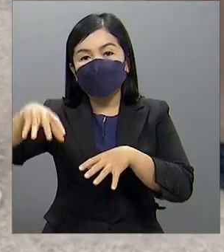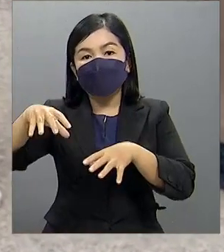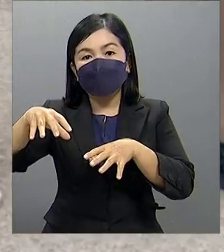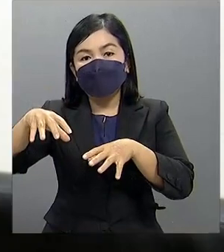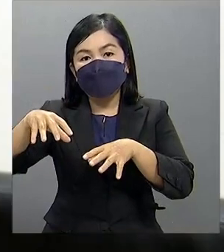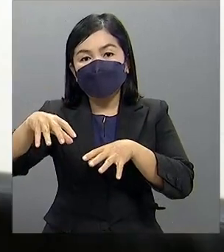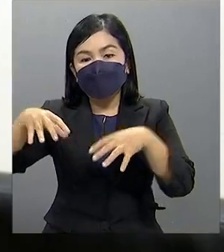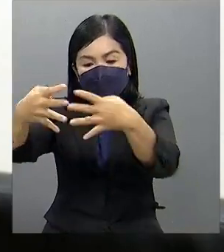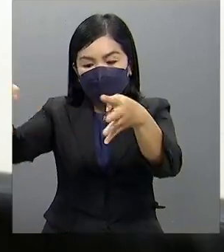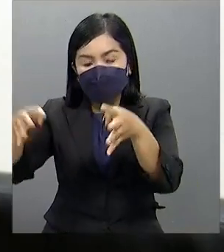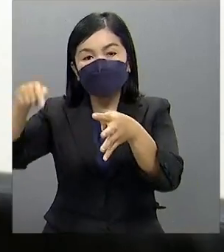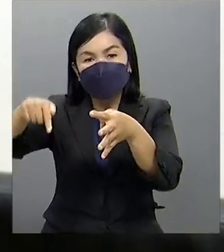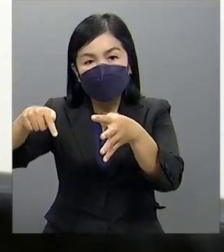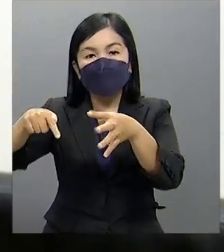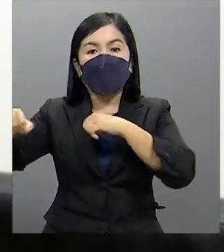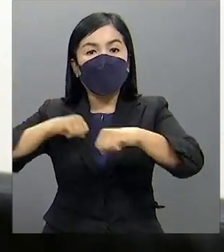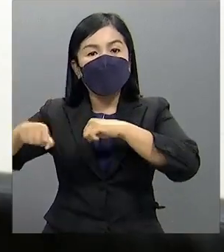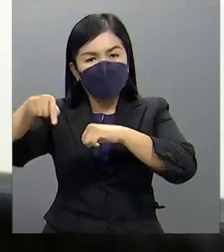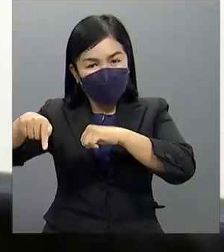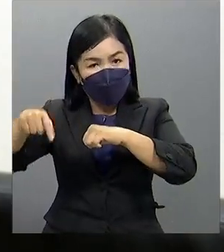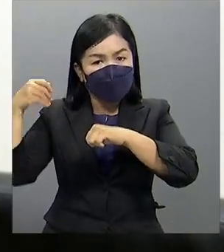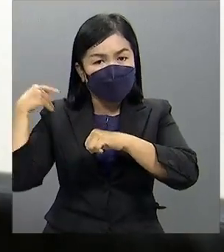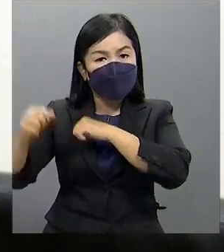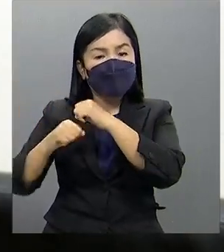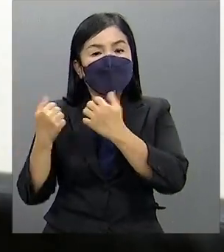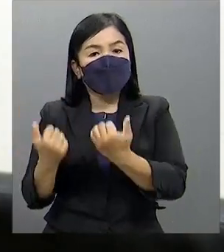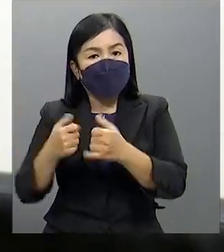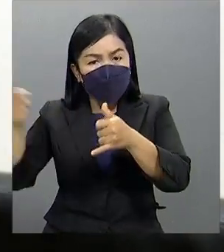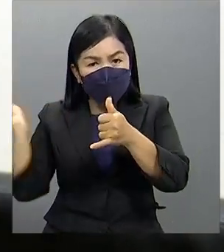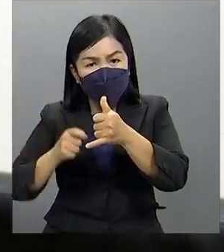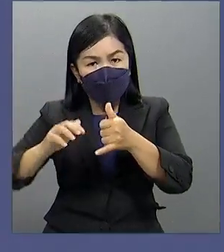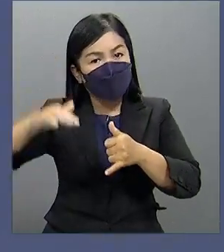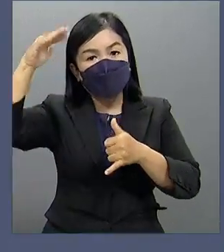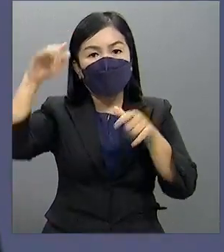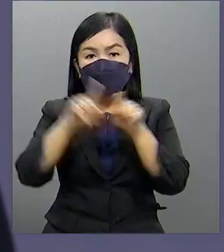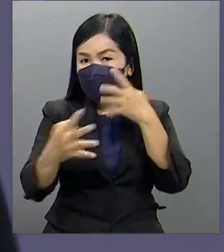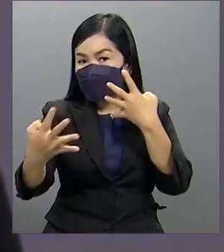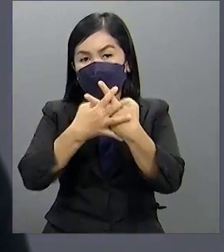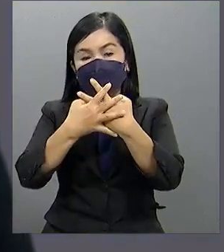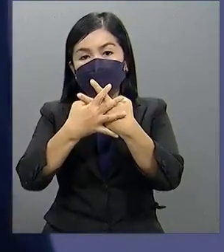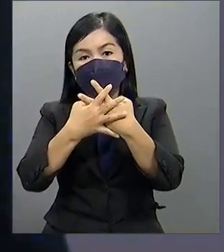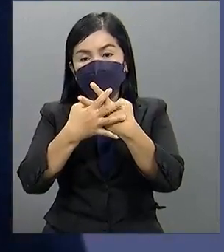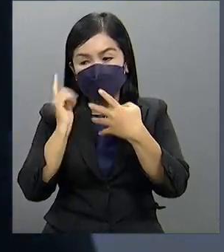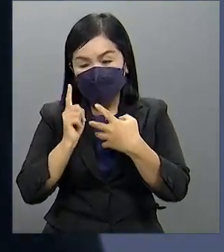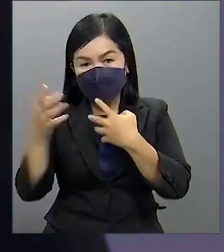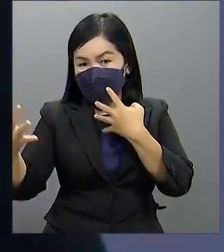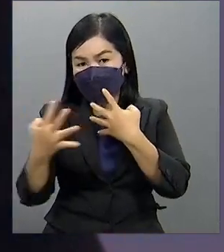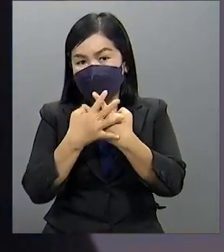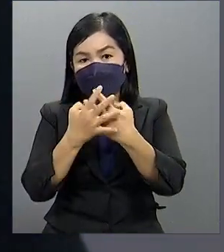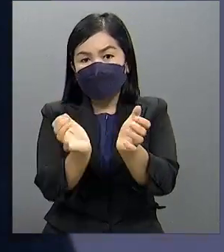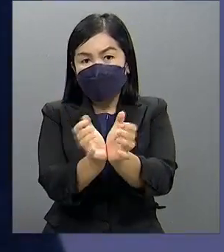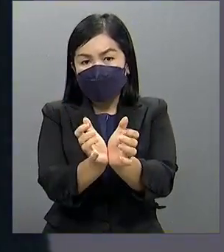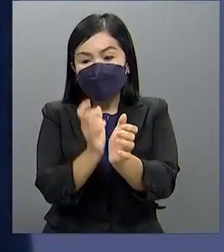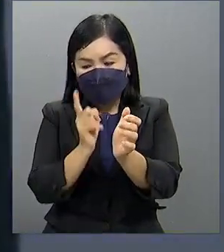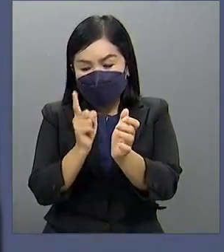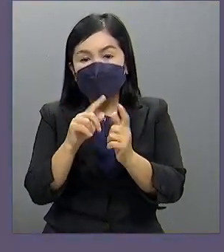พอคราวนี้ศาลบอกเอ้ยบางทีอาจจะต้องลงโทษแบบผู้ใหญ่คือต้องติดคุกเลยก็ได้นะครับเพียงแต่ว่าการติดคุกของเด็กเนี่ยกฎหมายบอกว่า